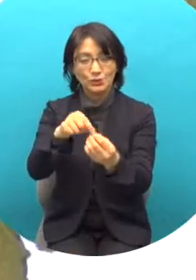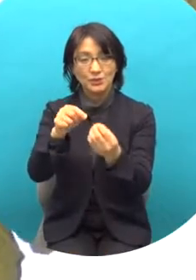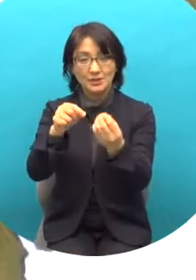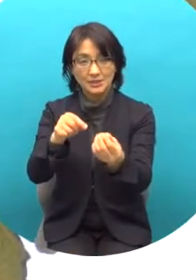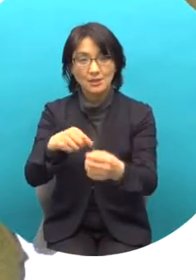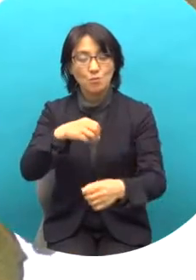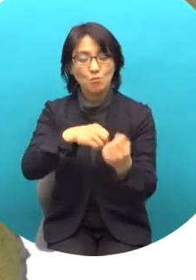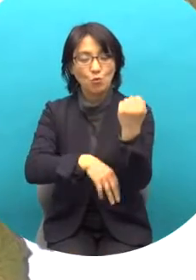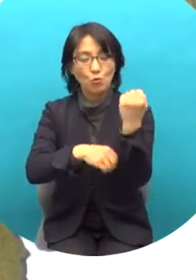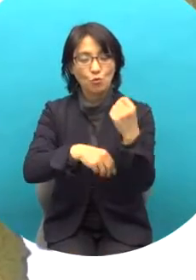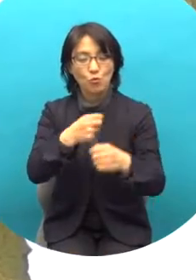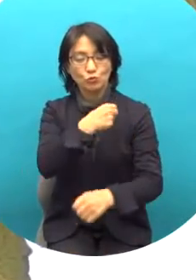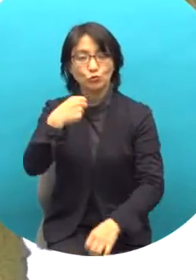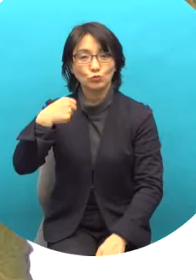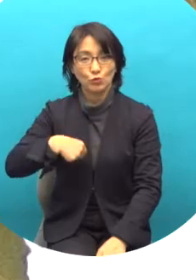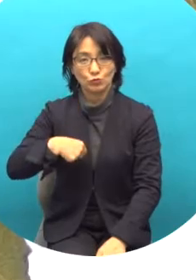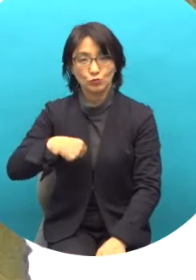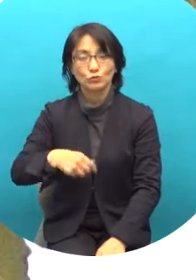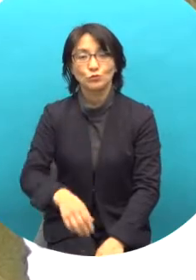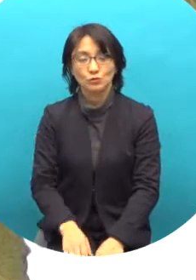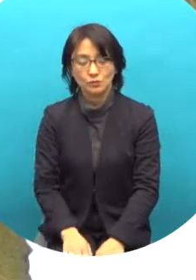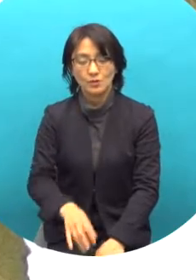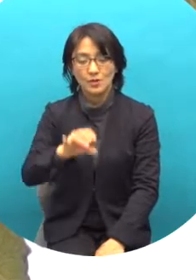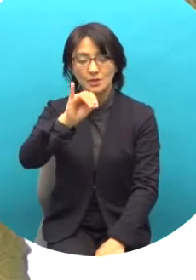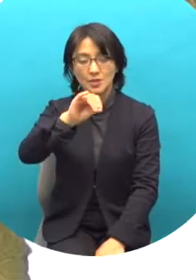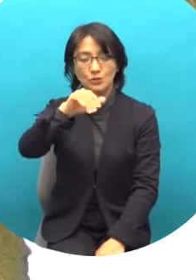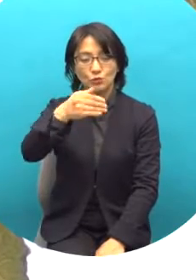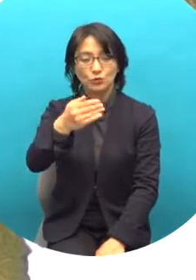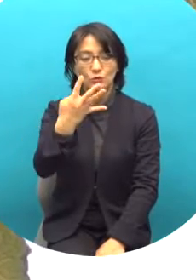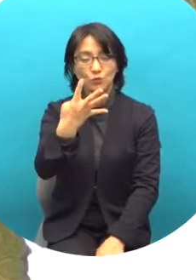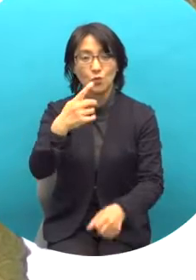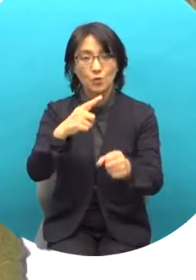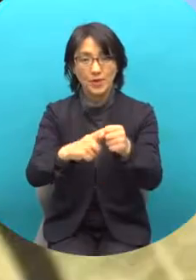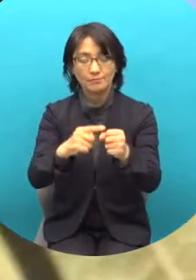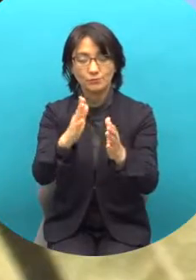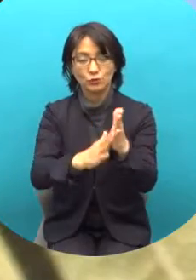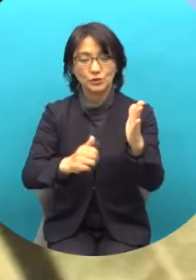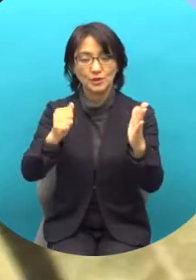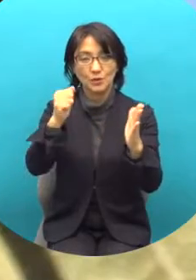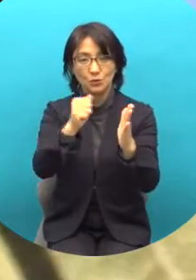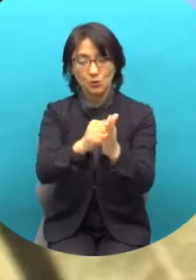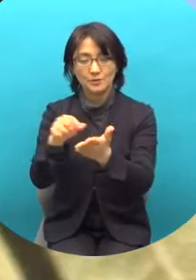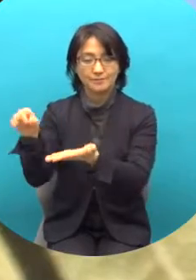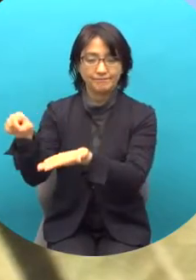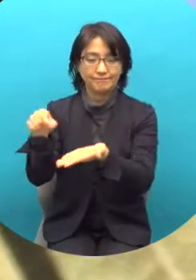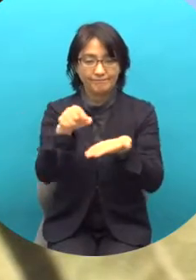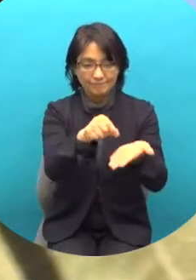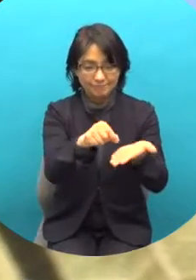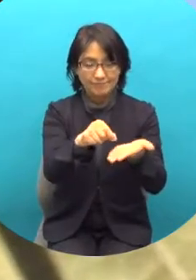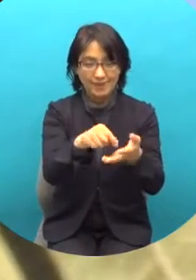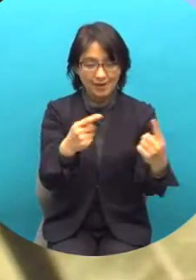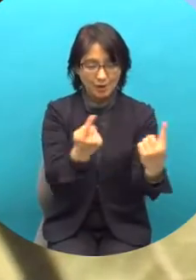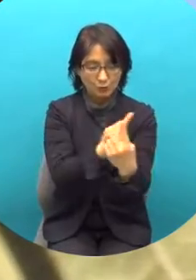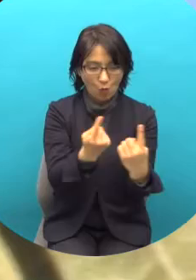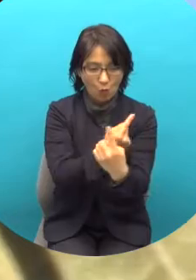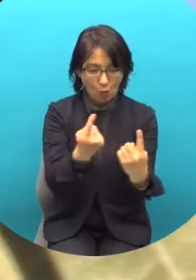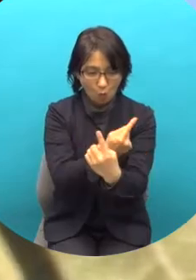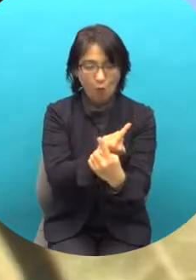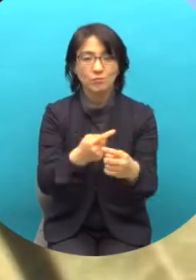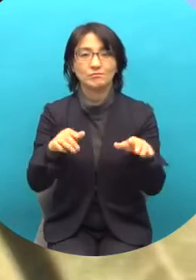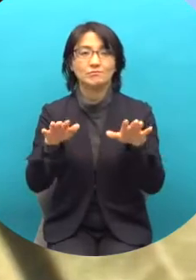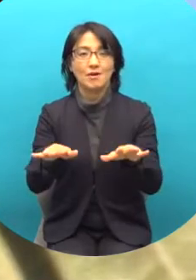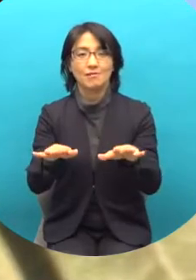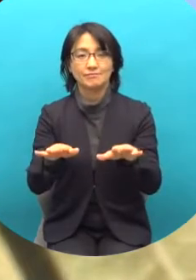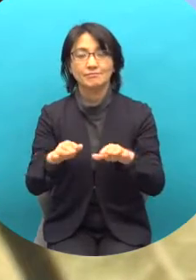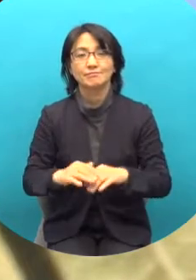原産は中国と言われますが、1904年にニュージーランドに持ち込まれ品種改良が進み、